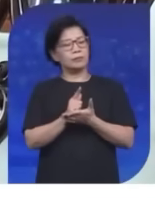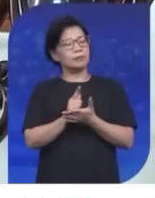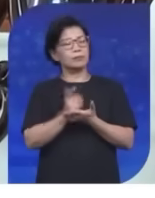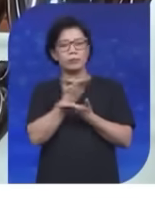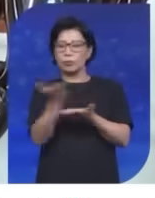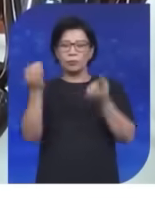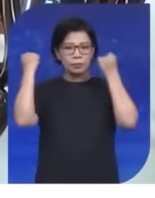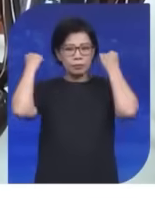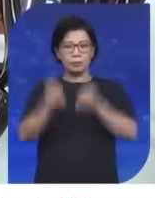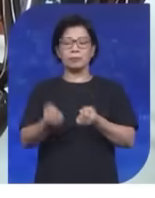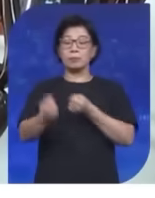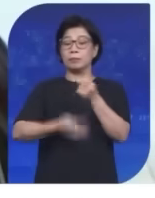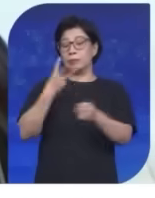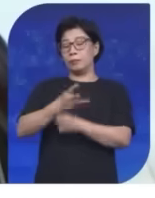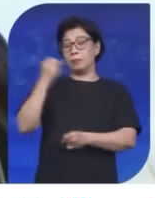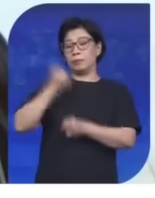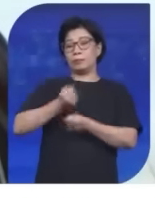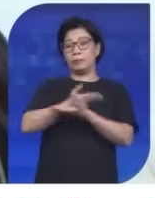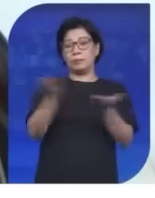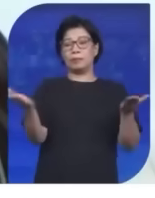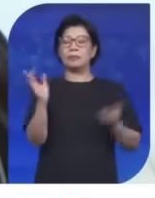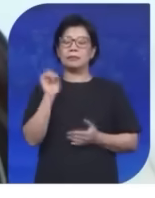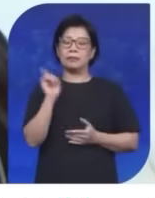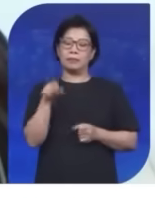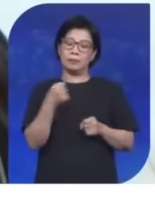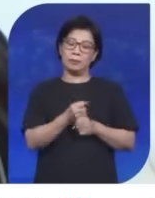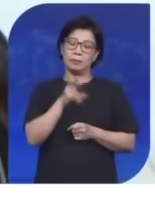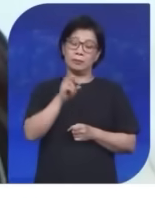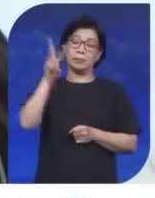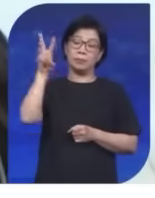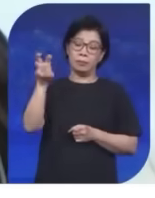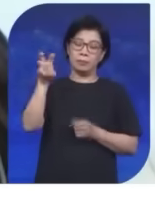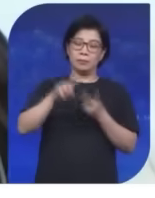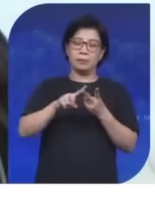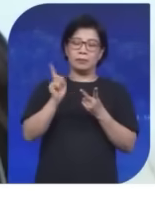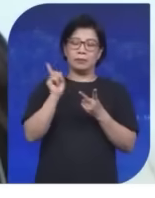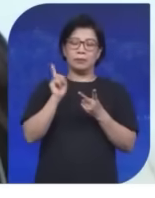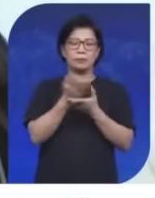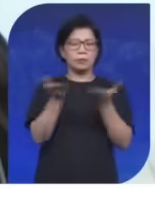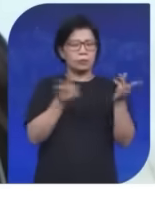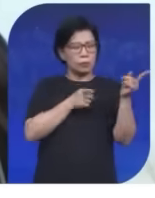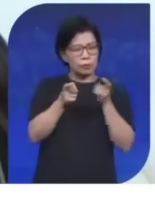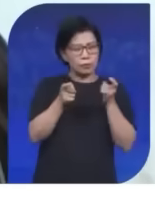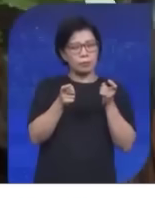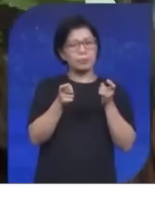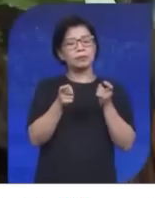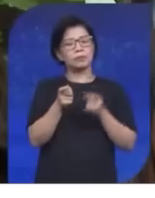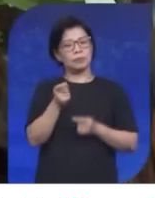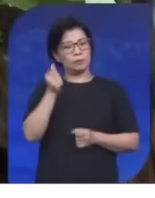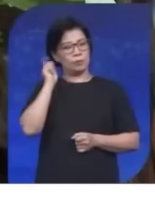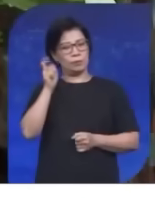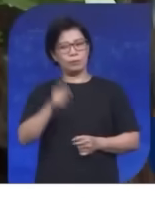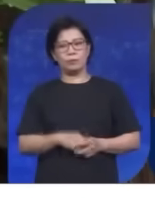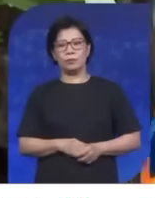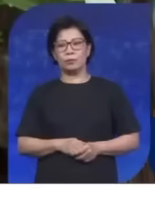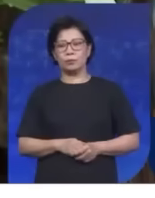mạnh mẽ hơn sau 3 năm thực hiện chiến lược dân số quốc gia đến năm 2030. Và điều này không chỉ nỗ lực của thành phố là đủ. Phụ nên có